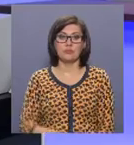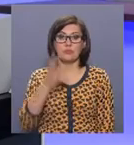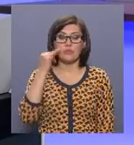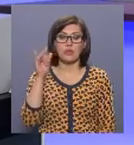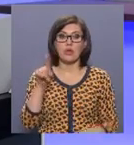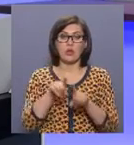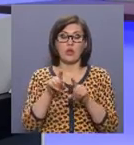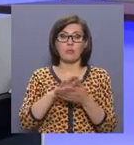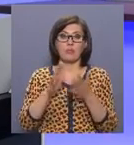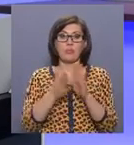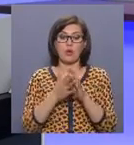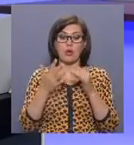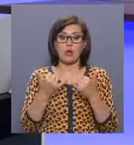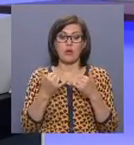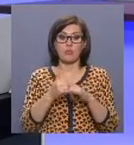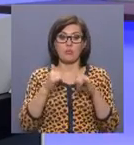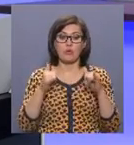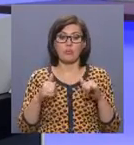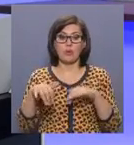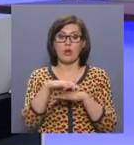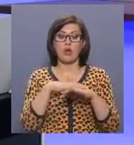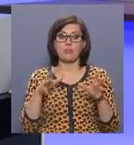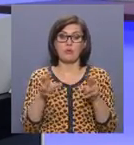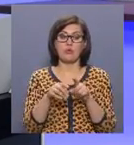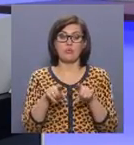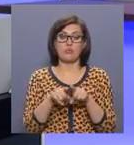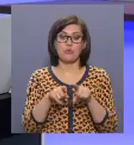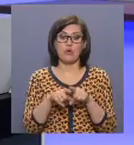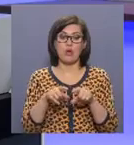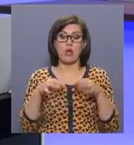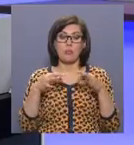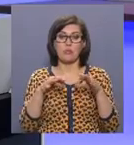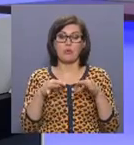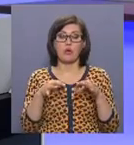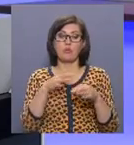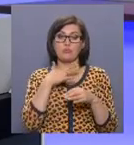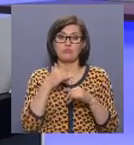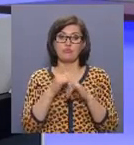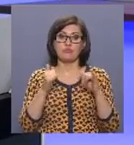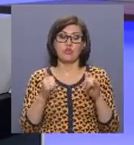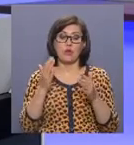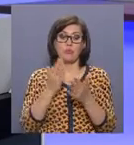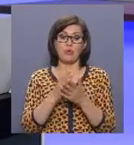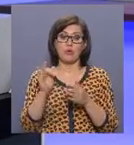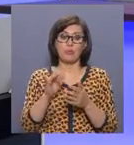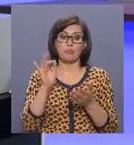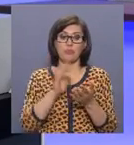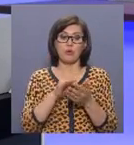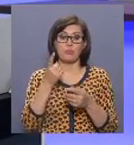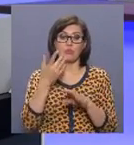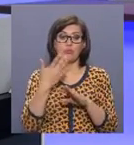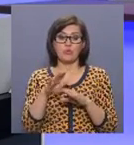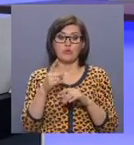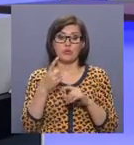Алматының ауқымы күнеткен сайын кеңейіп, халқымен қоса жүріп тұратын қатынас көліктері де артып келеді. Қаланың бір